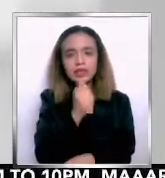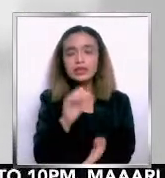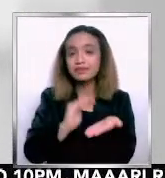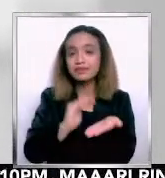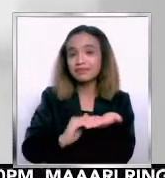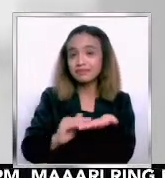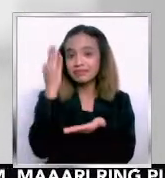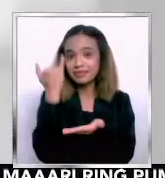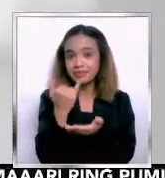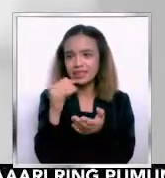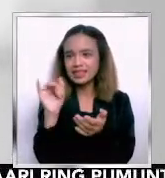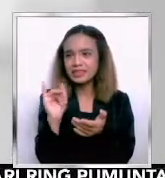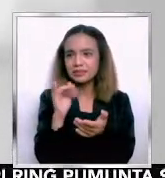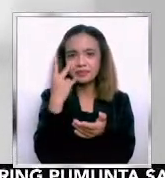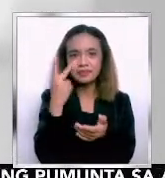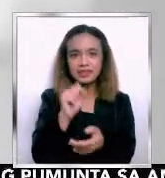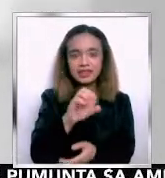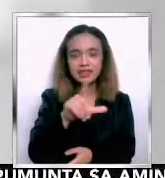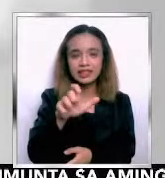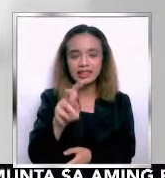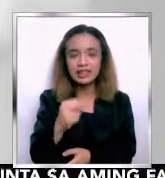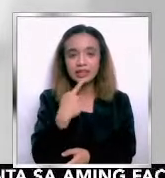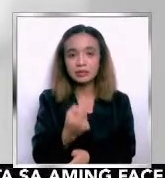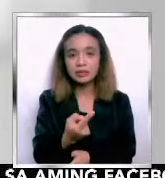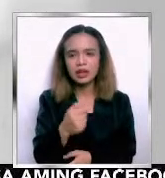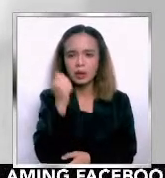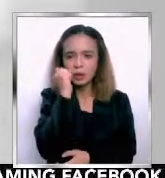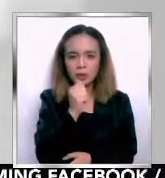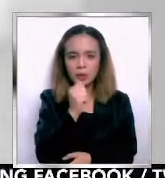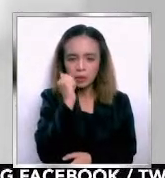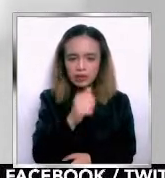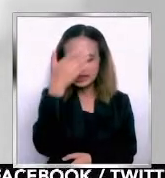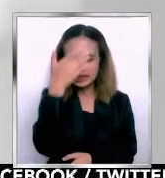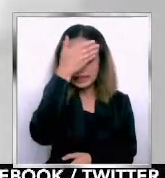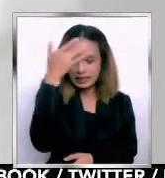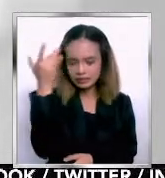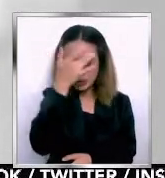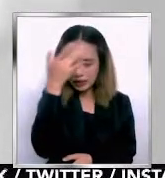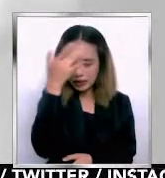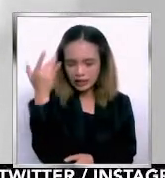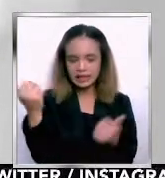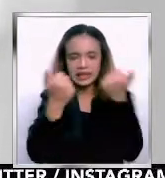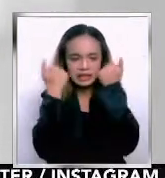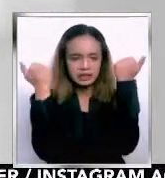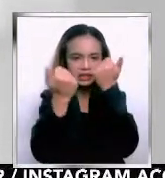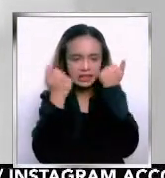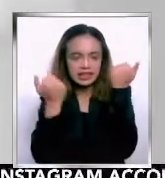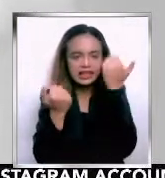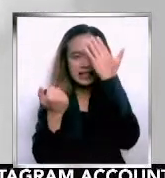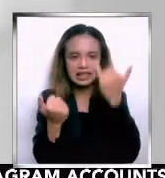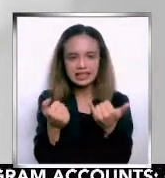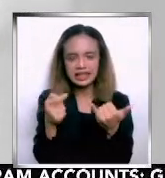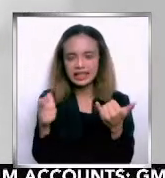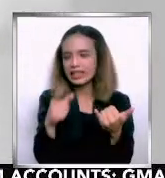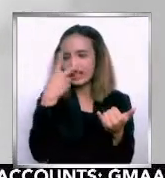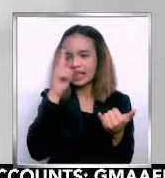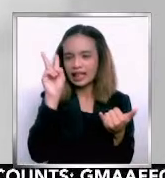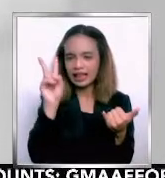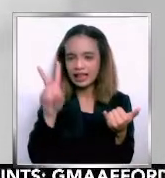nakapikit. Sagot naman ni Solen, lagi niyang nakakalimutan ang kanilang anniversary dahil hindi niya makita ang